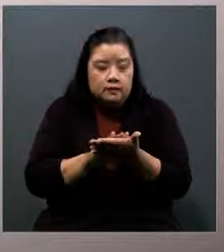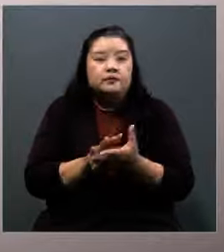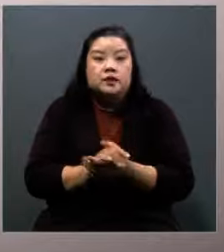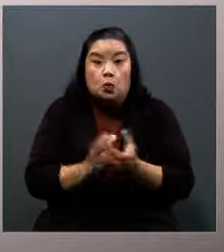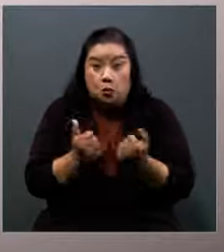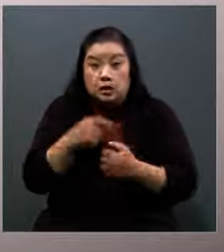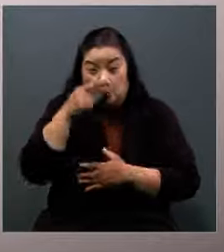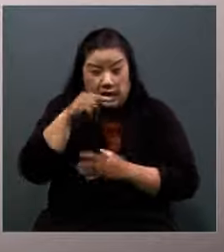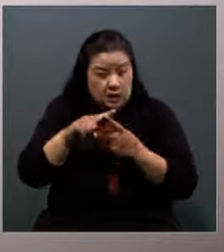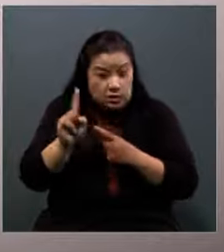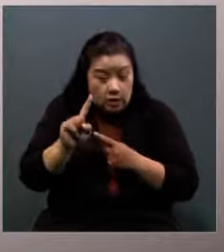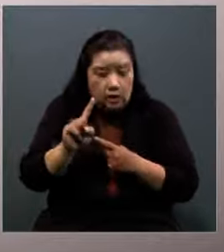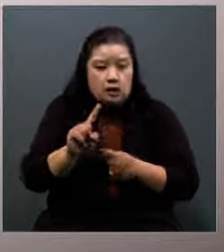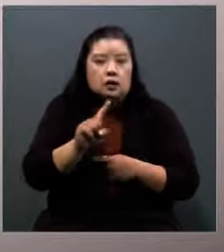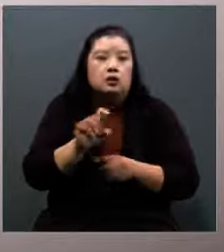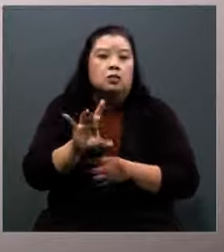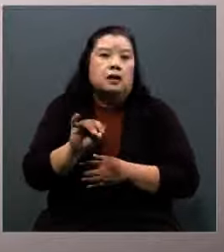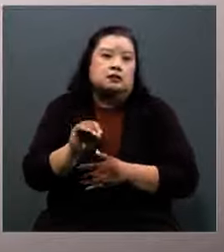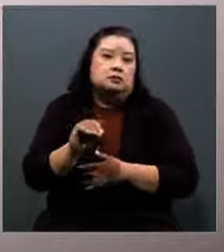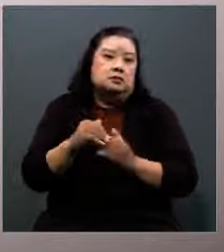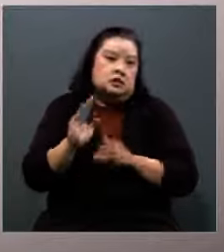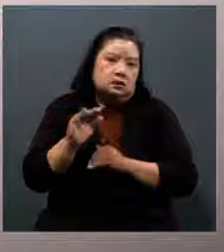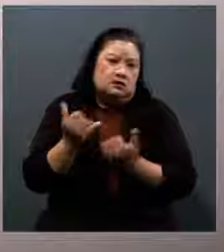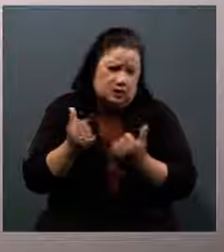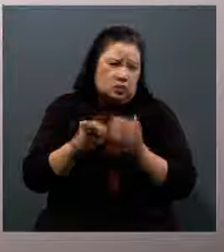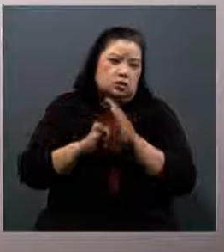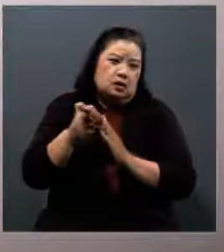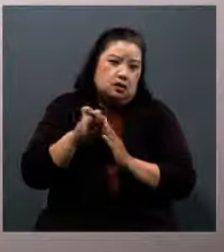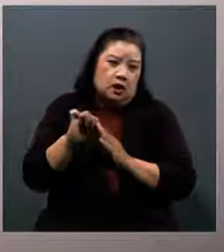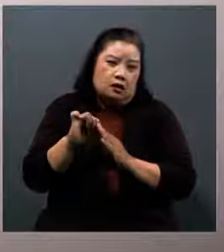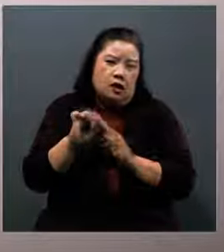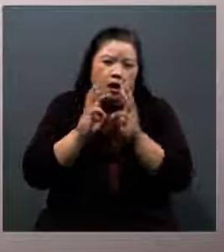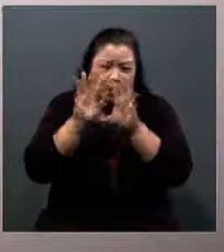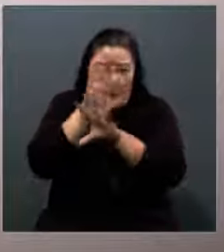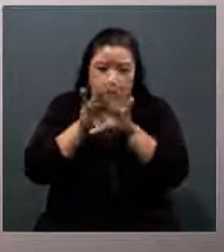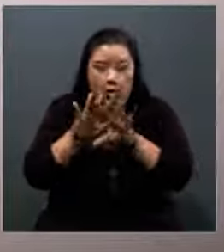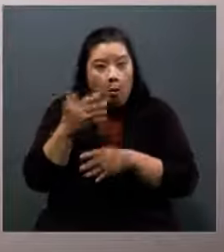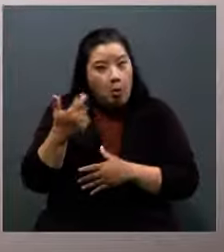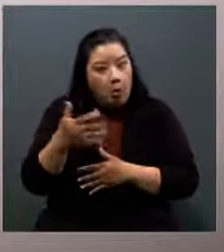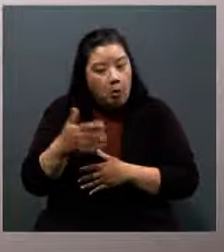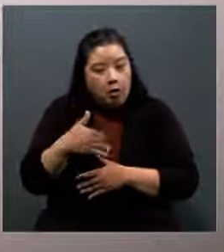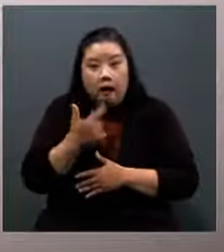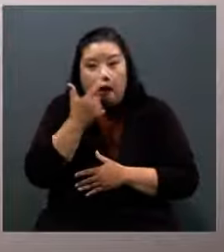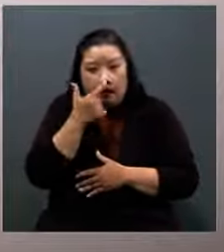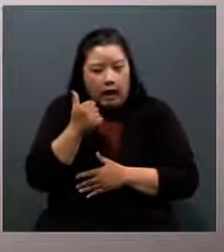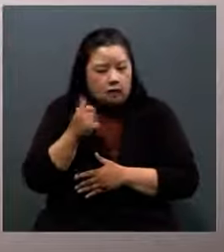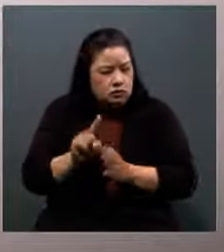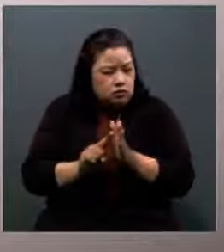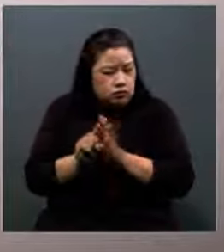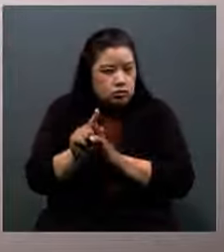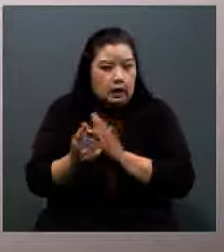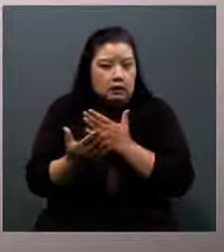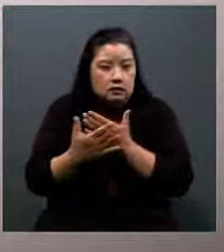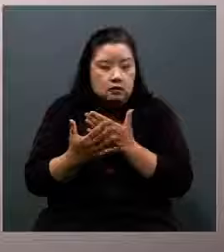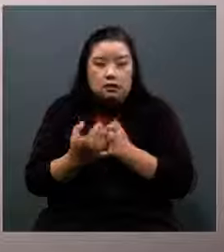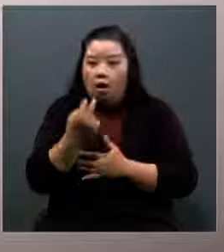ดของประเทศไทยอยู่ที่180กว่าโอ้โห น ี่มันเกินขึ้นไปกี่เท่าเนี่ย ต้องนะแน่นอนว่ากระทบต่อสุขภาพของพี่น้องประชาชนท่านน